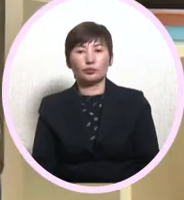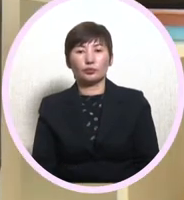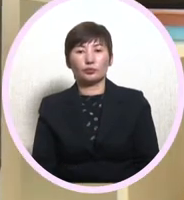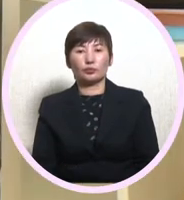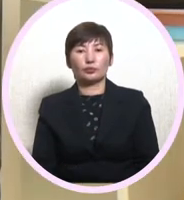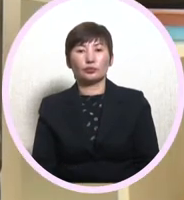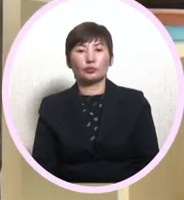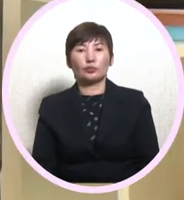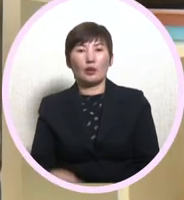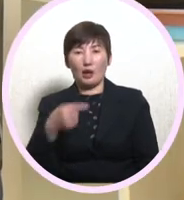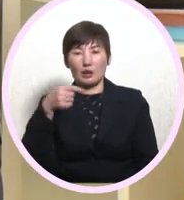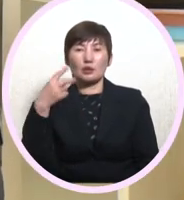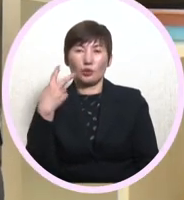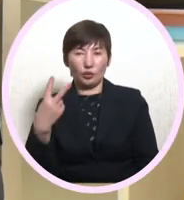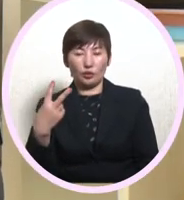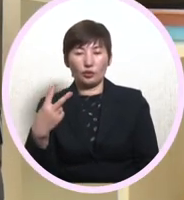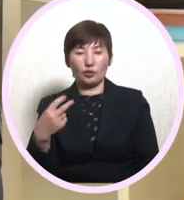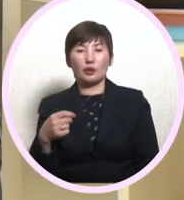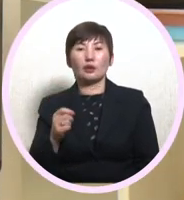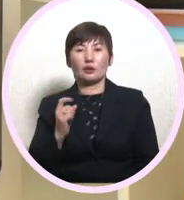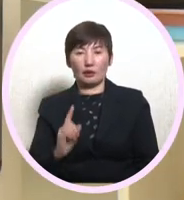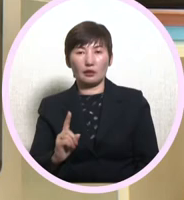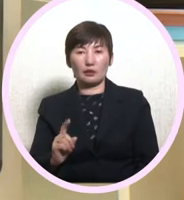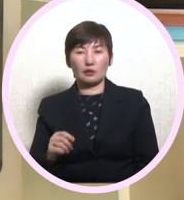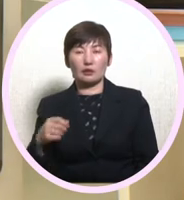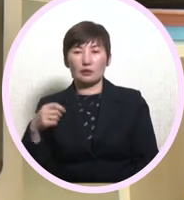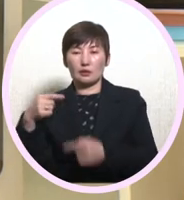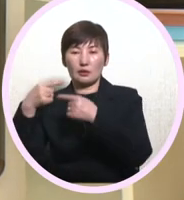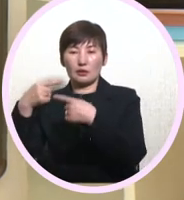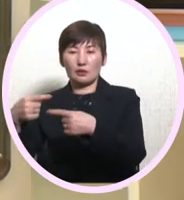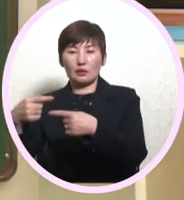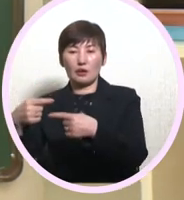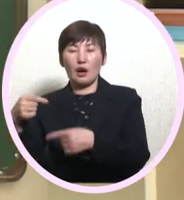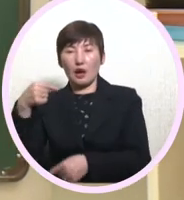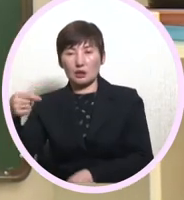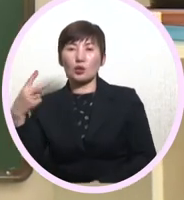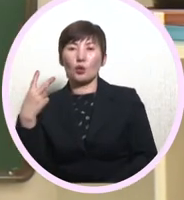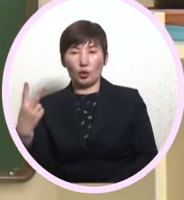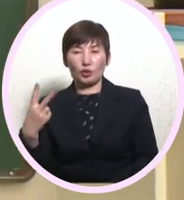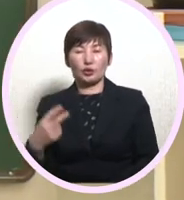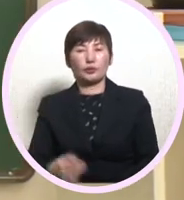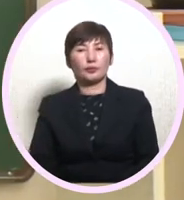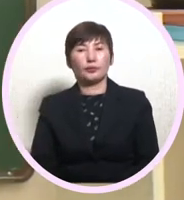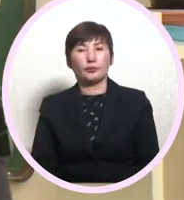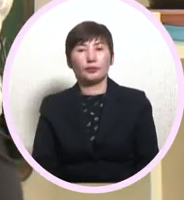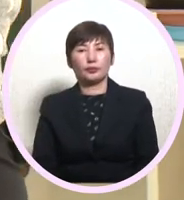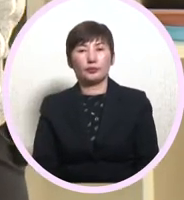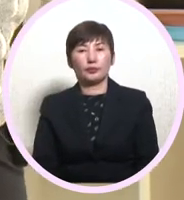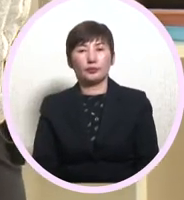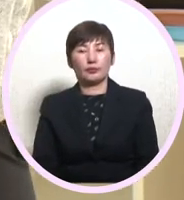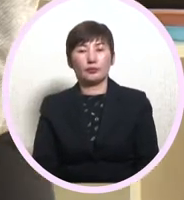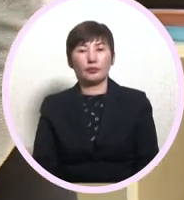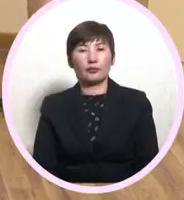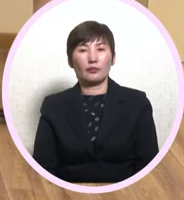хасаад хасах 2, 3-аас 1-ийг хасаад 1. За манай налалт хасах 2 гарч ирж байна. За